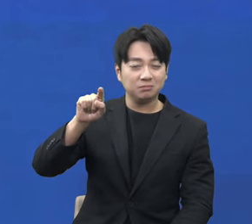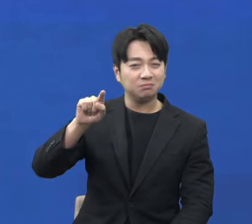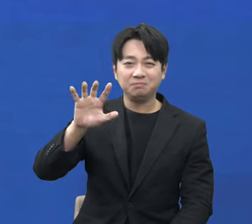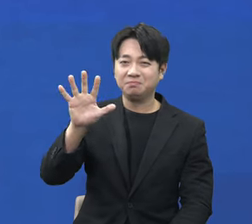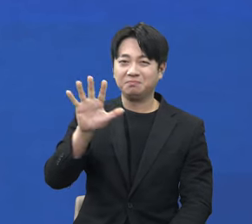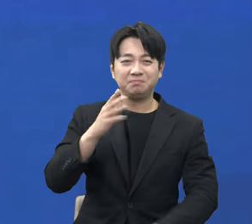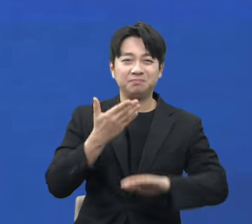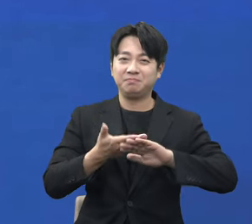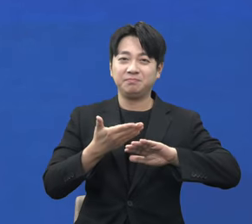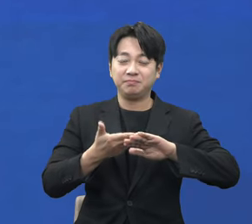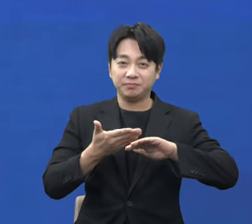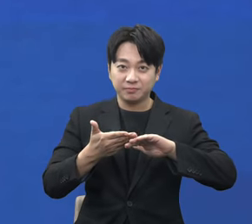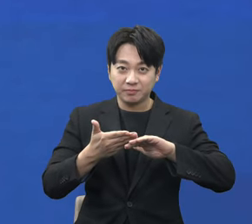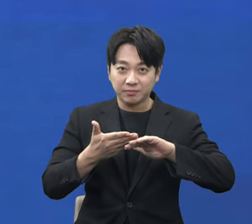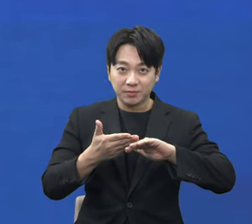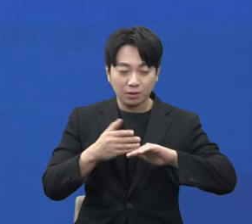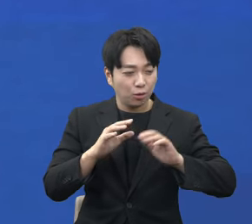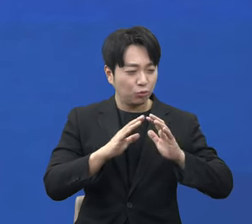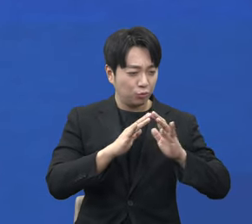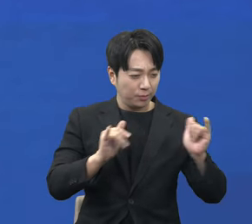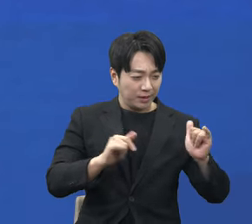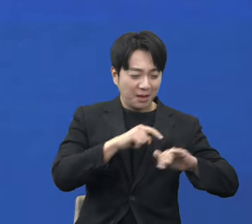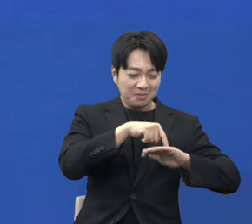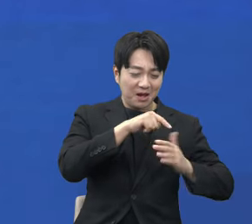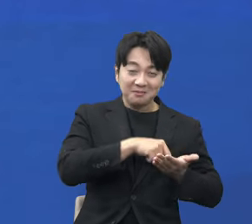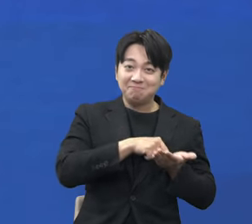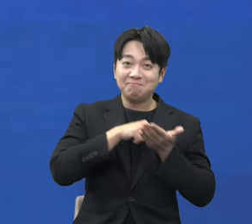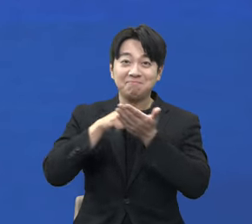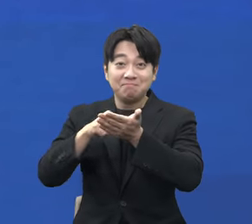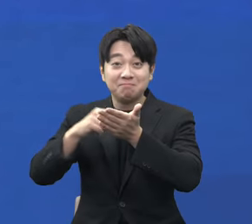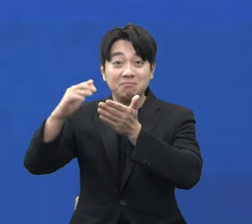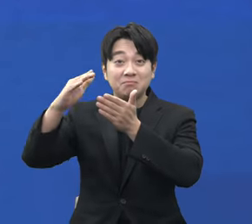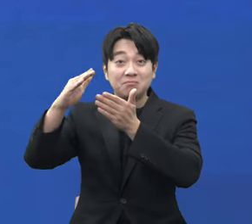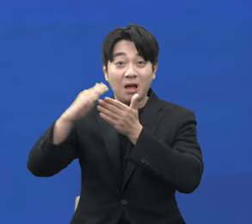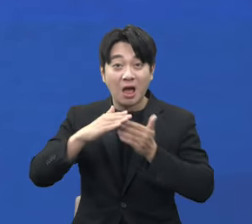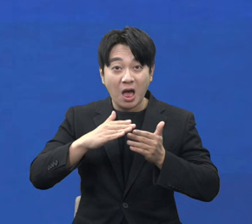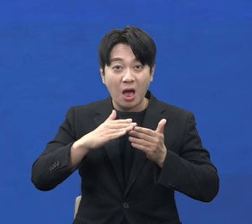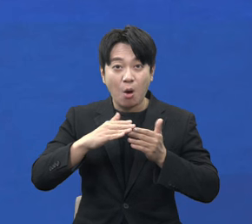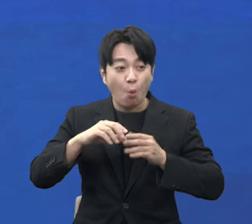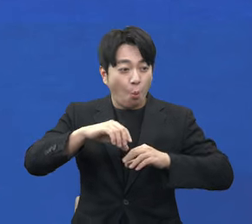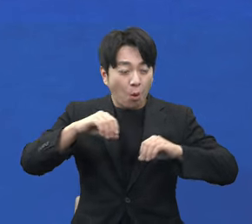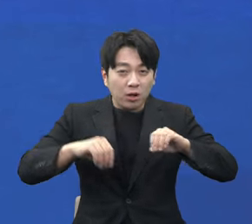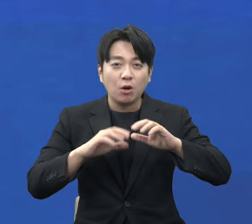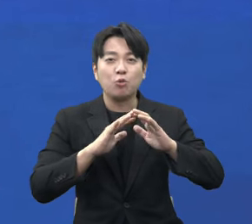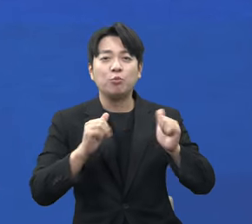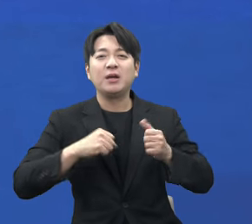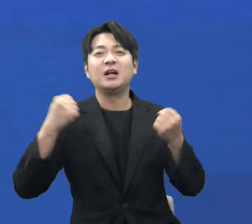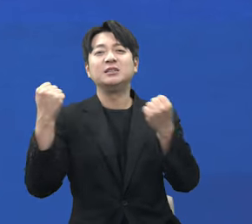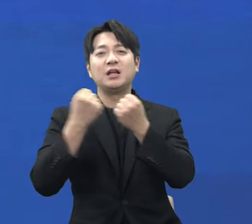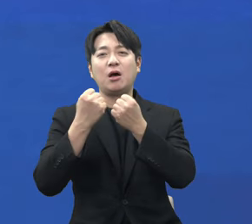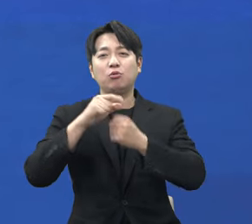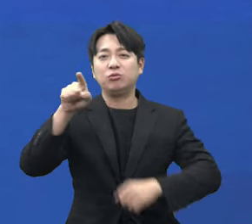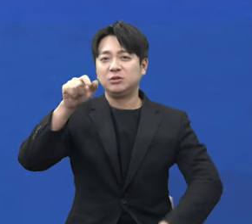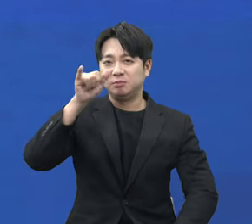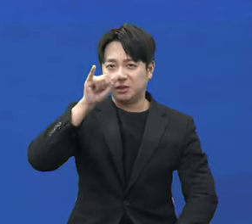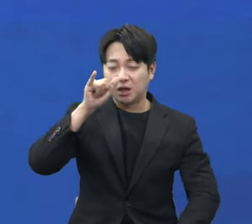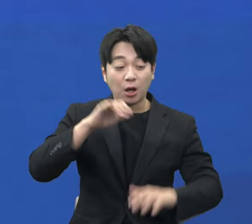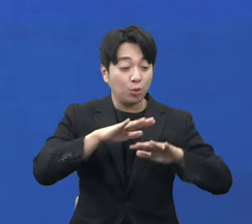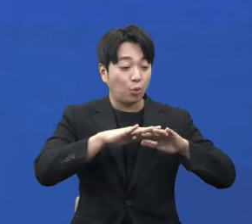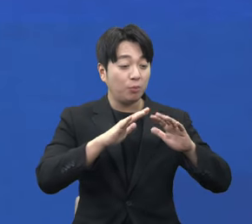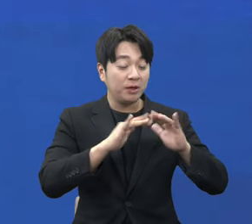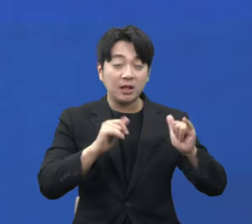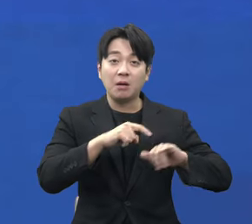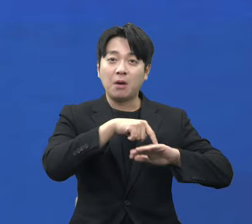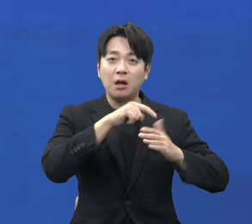거부권을 행사하며 당당하게 국민과 맞서고 있습니다. 농민의 마음을 도려내고 있는